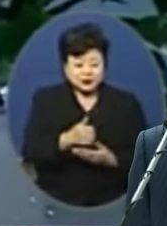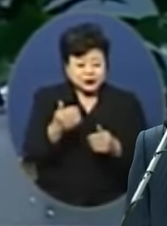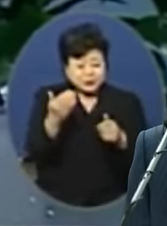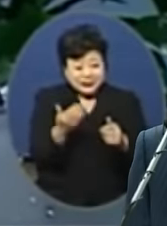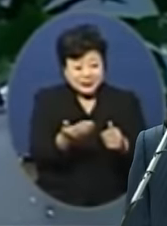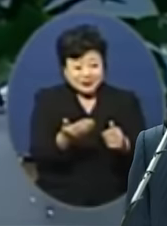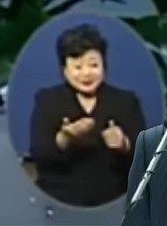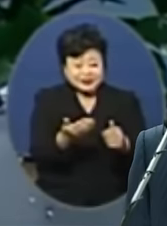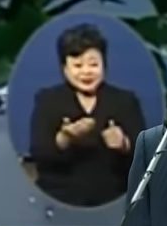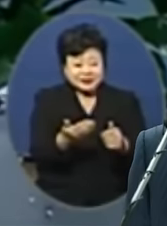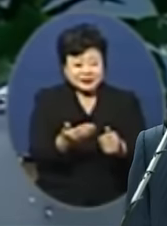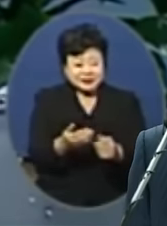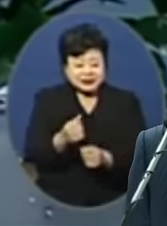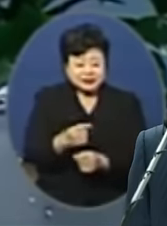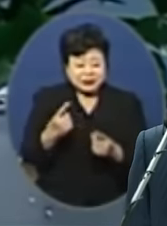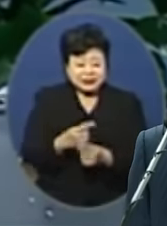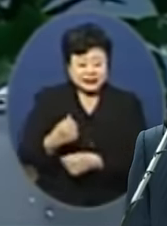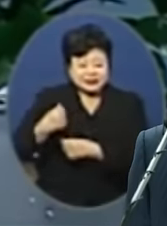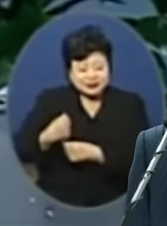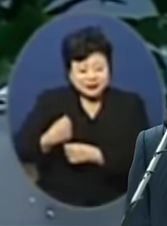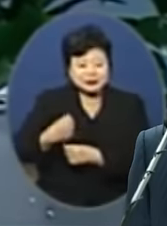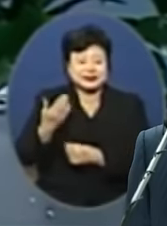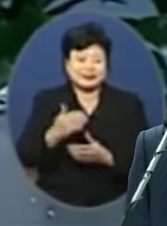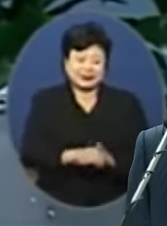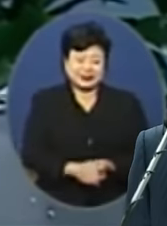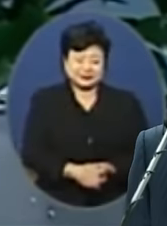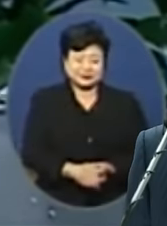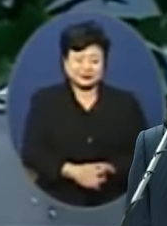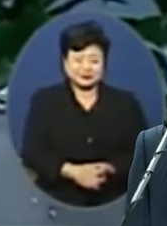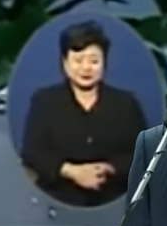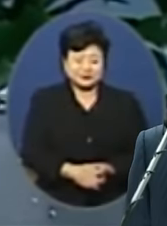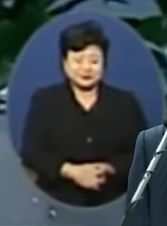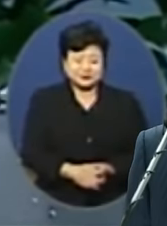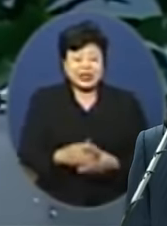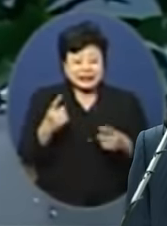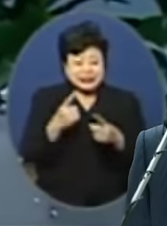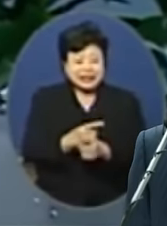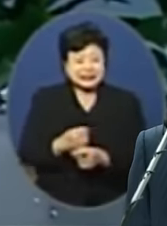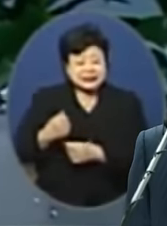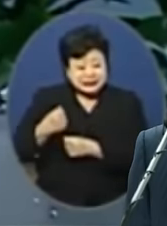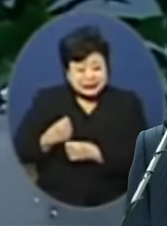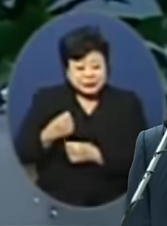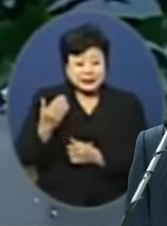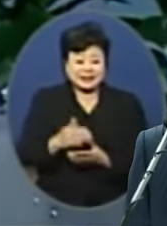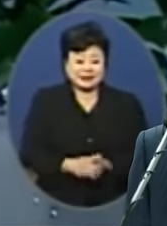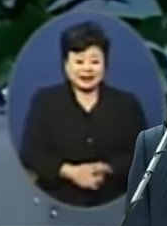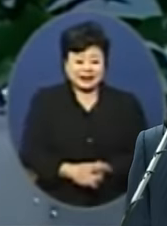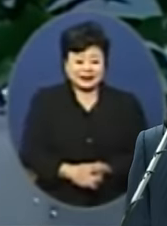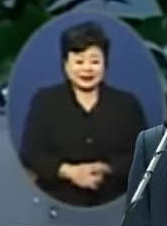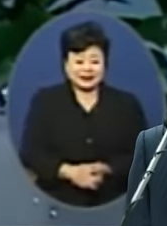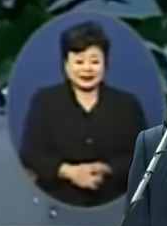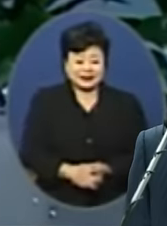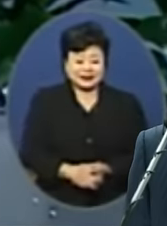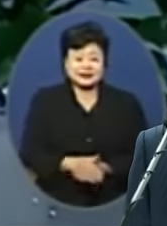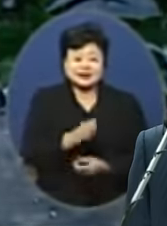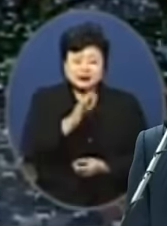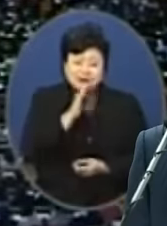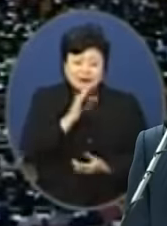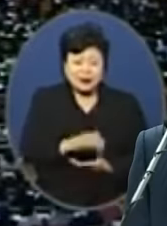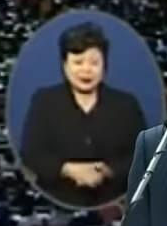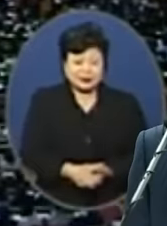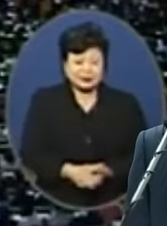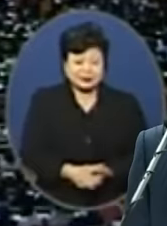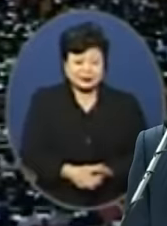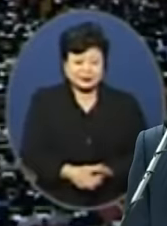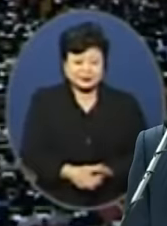주님께서 짐을 대신 짊어져 주시는 것입니다. 대신 짊어져 주는 것. 얼마나